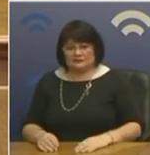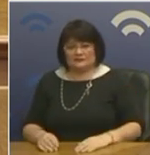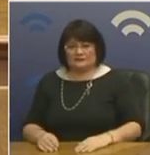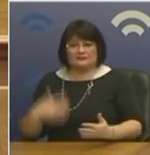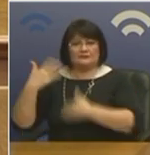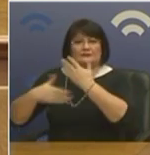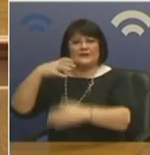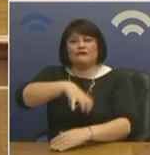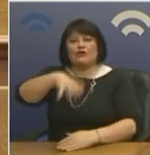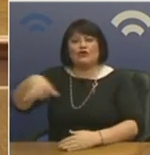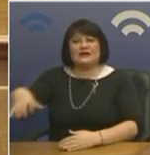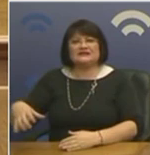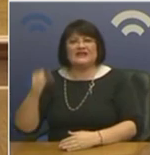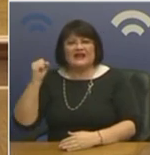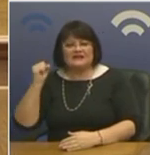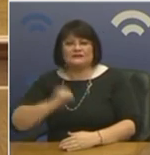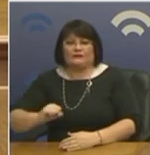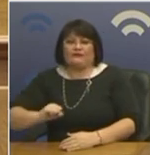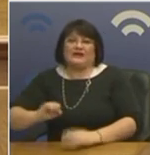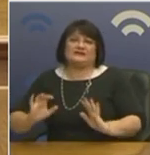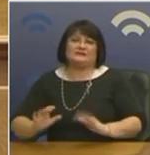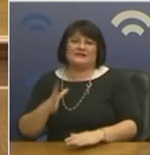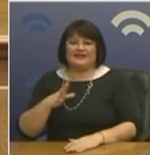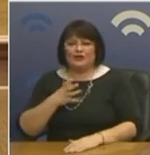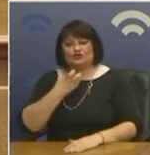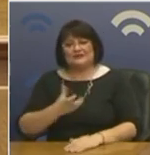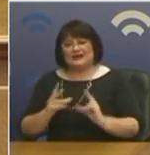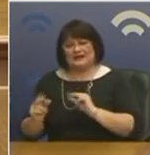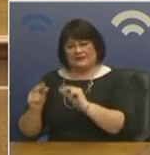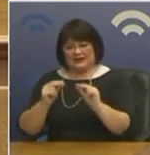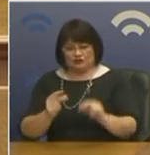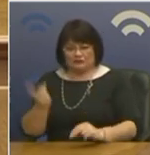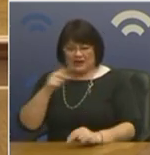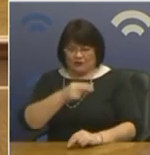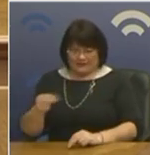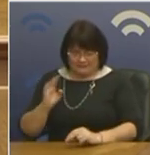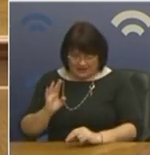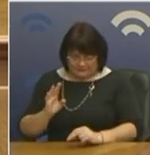πορείες. Σας το λέω γιατί θέλω να μιλήσουμε λίγο σοβαρά. Πάμε στο άλλο.